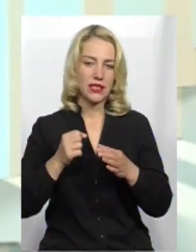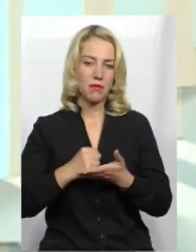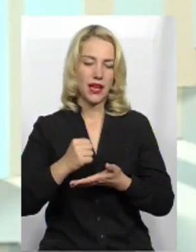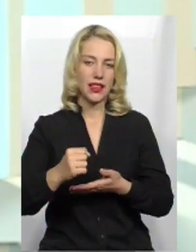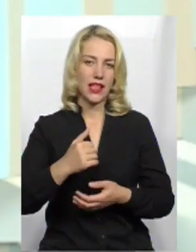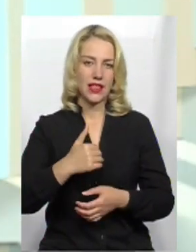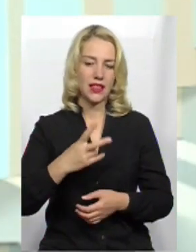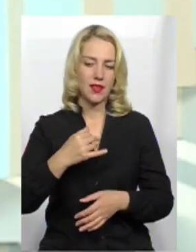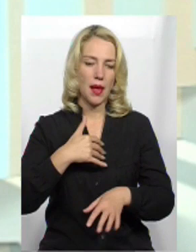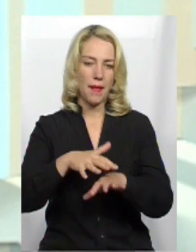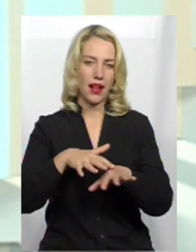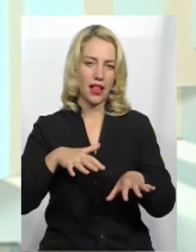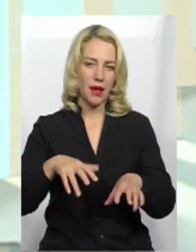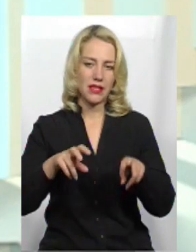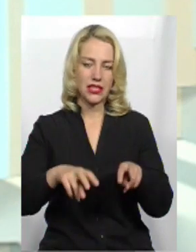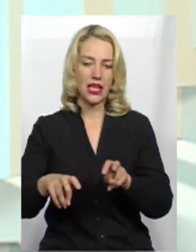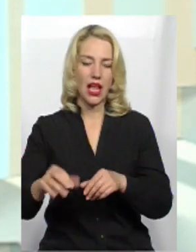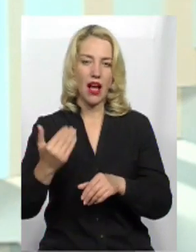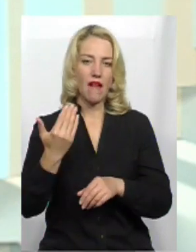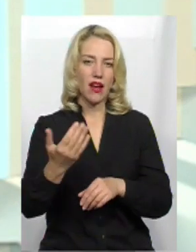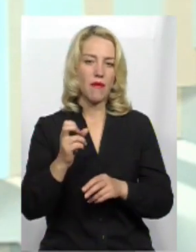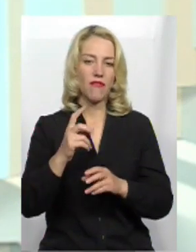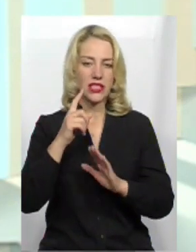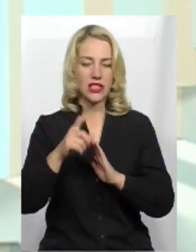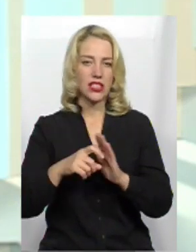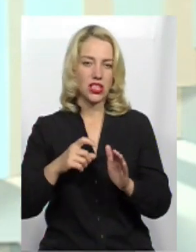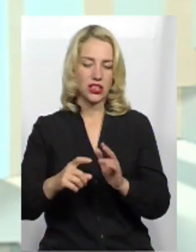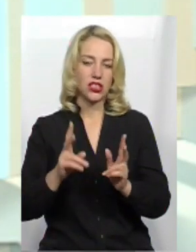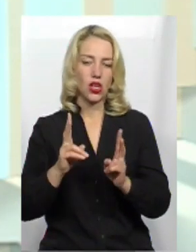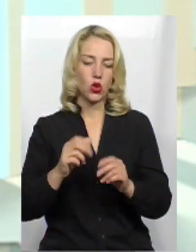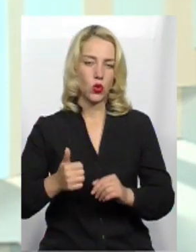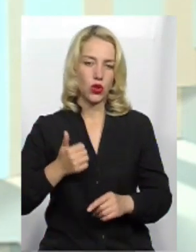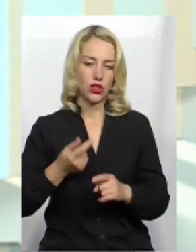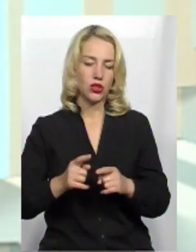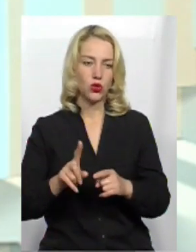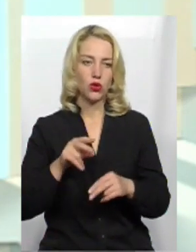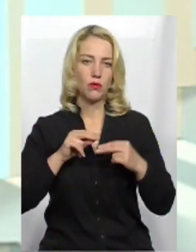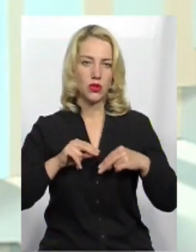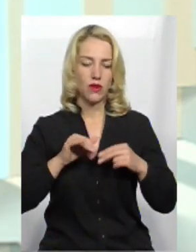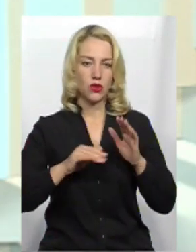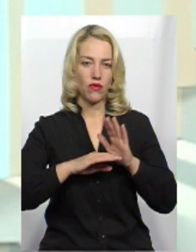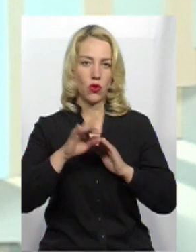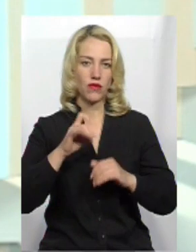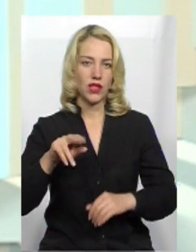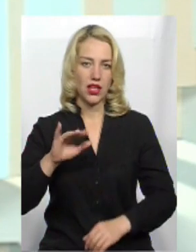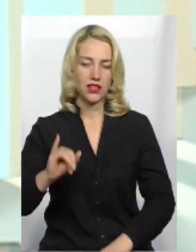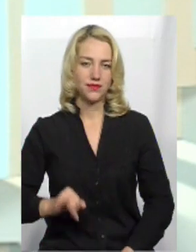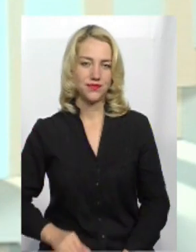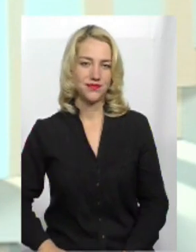на парламентські крісла, а вам, як роботодавцям, визначатися, хто гідний того, щоб працювати у Верховній Раді.